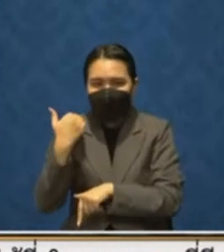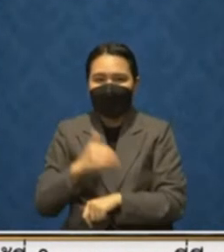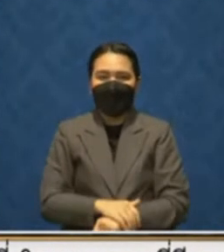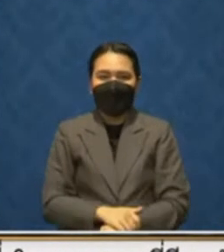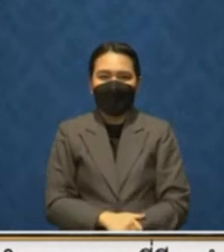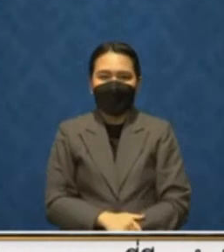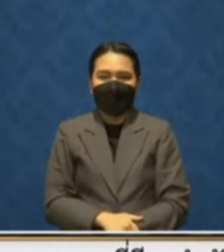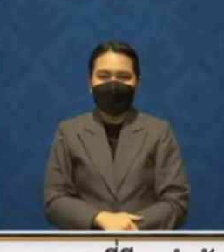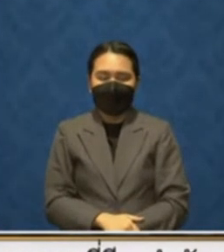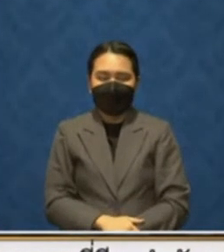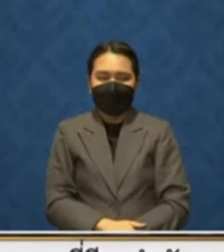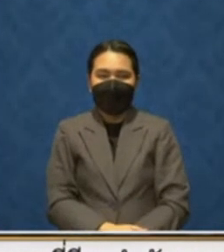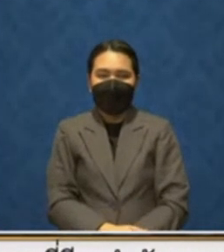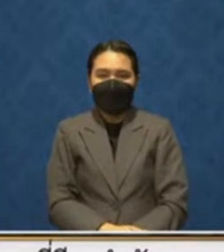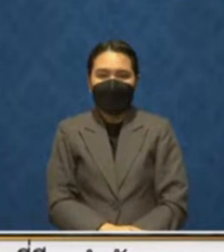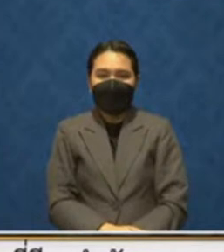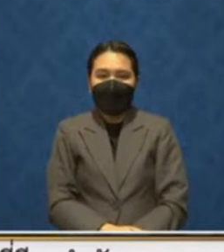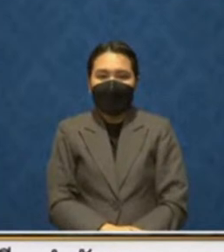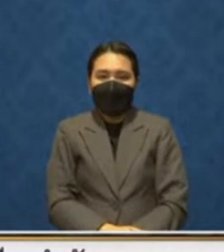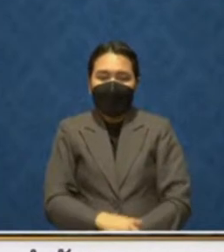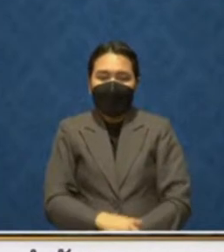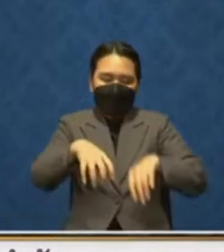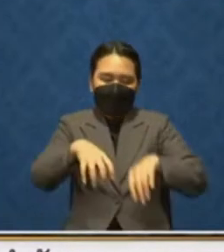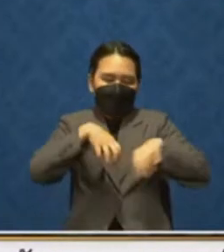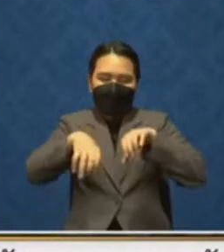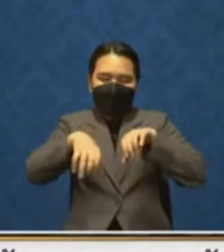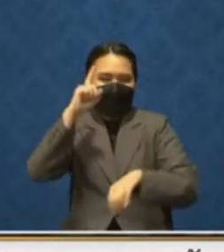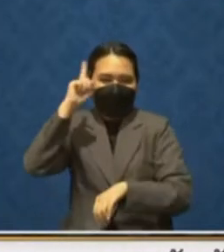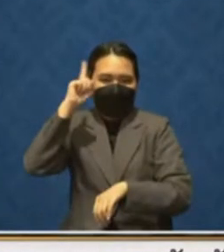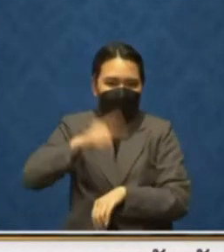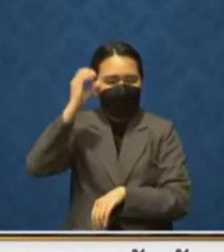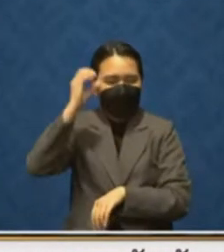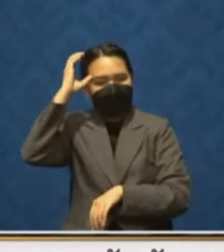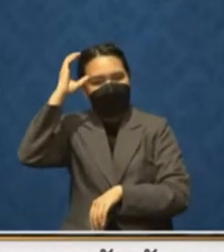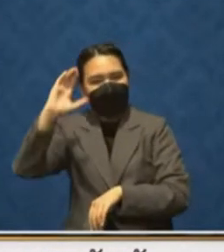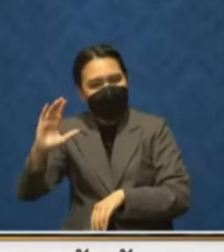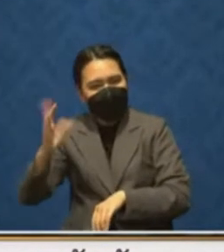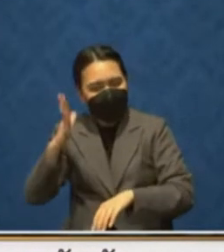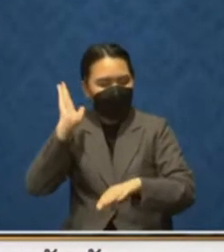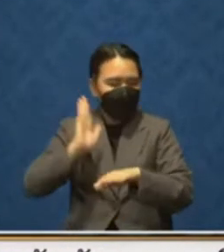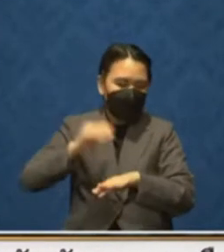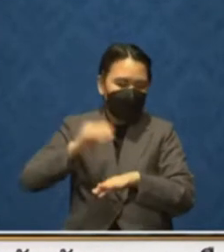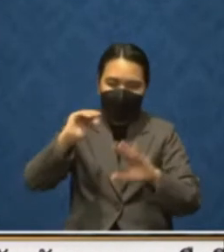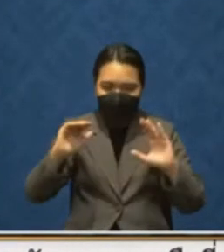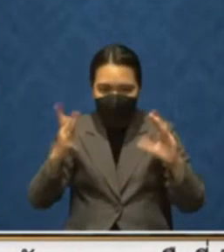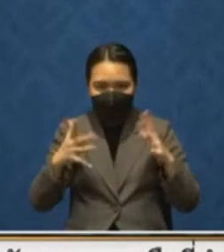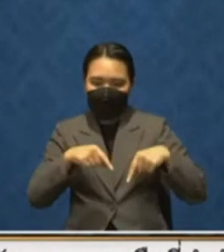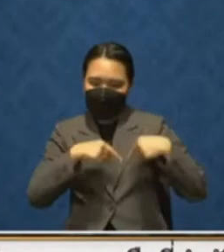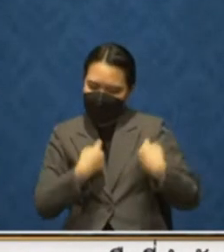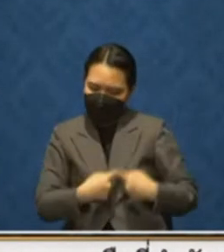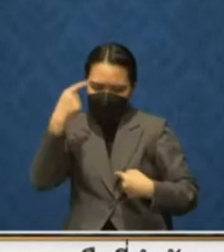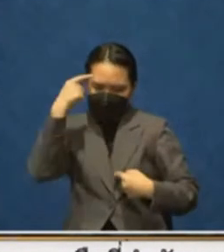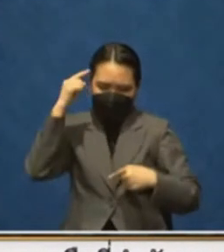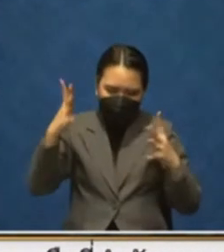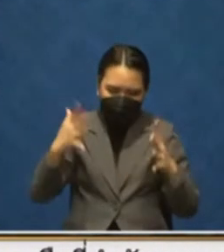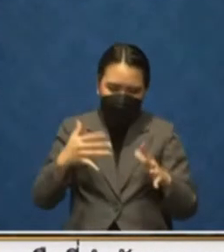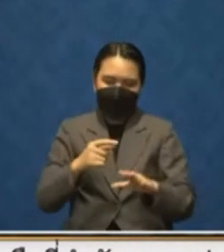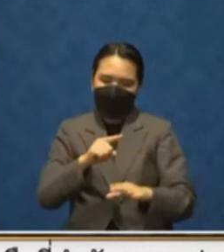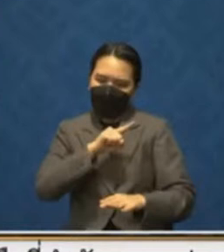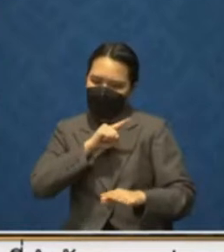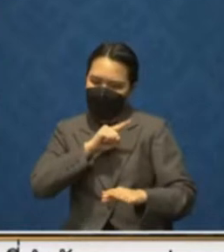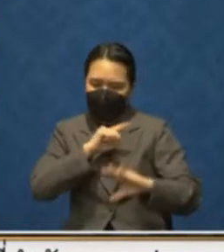กับบริหารไม่เป็นไรองค์ความรู้ในภูมิปัญญาไร้ความสามารถไร้จิตสำนึกในความผิดชอบ